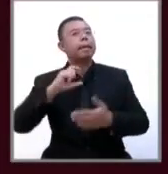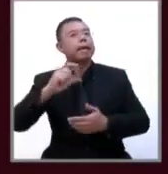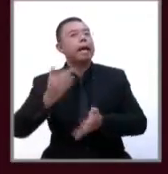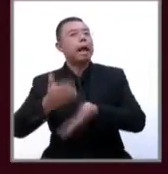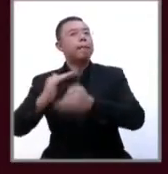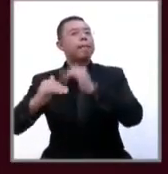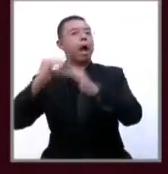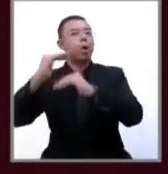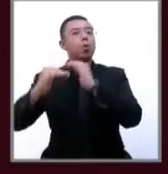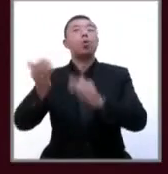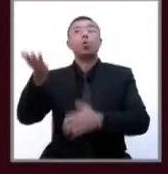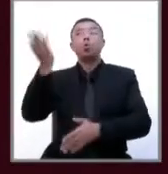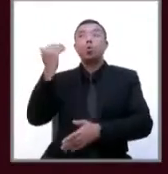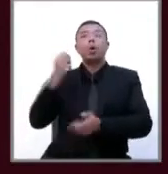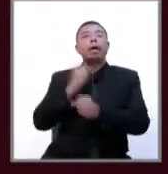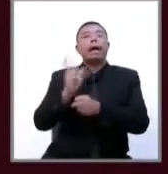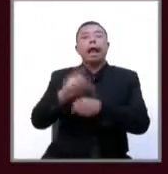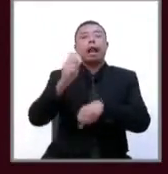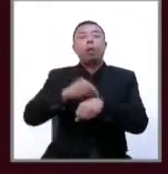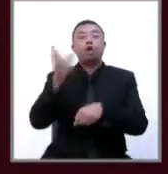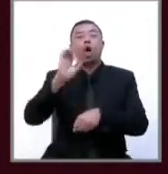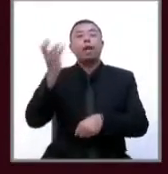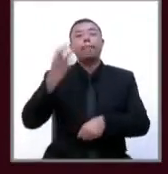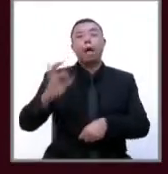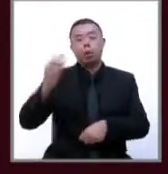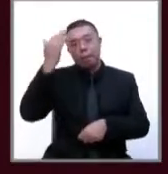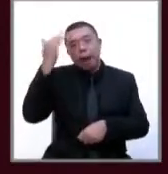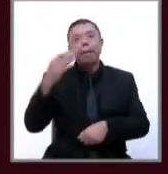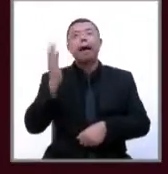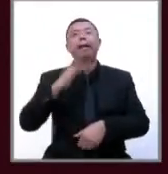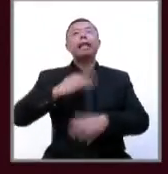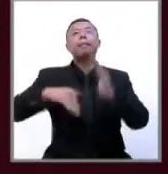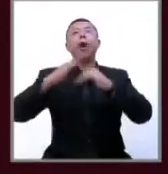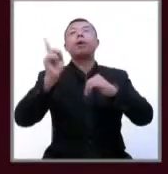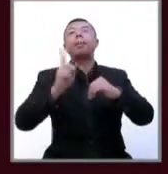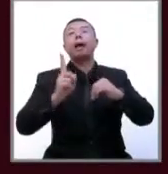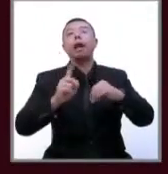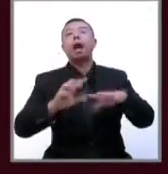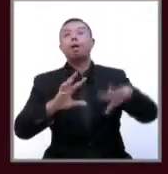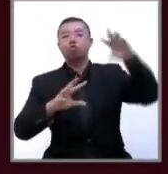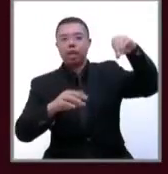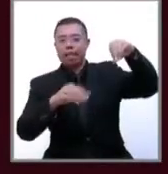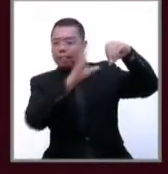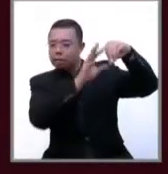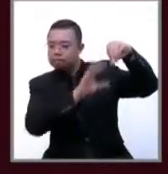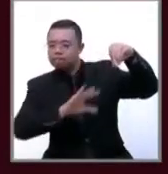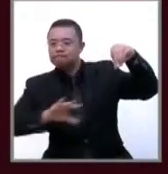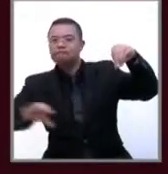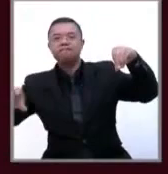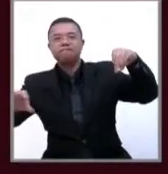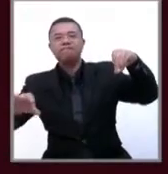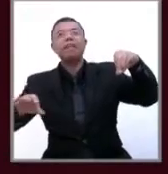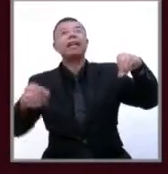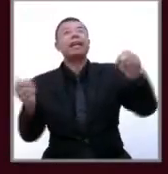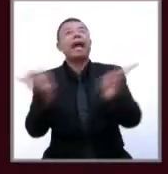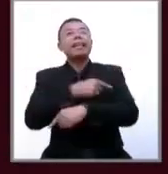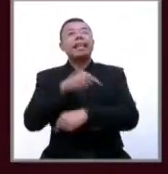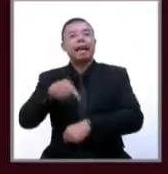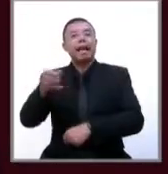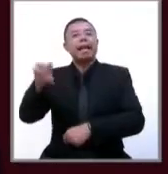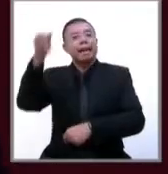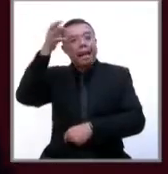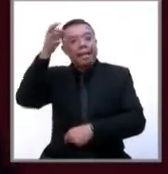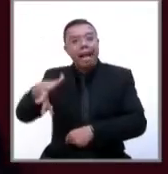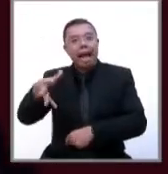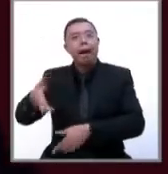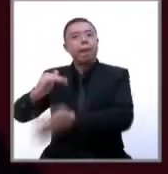apa dulu kita gagal zaman order baru karena kita membangun dari atas dengan pembangunan desa kita membangun dari